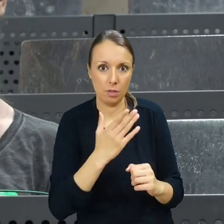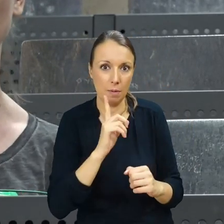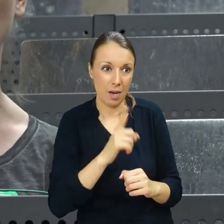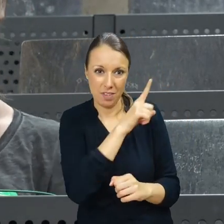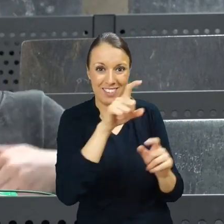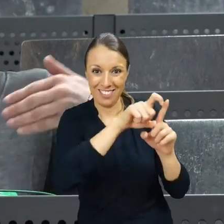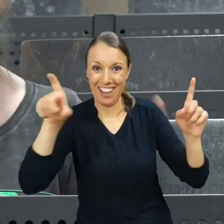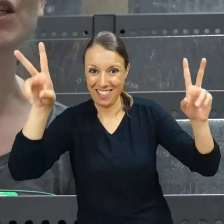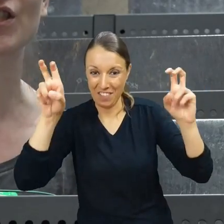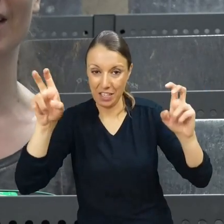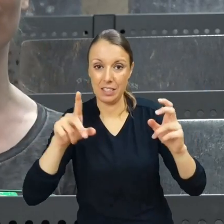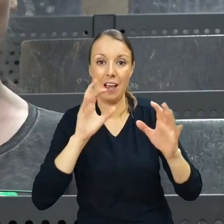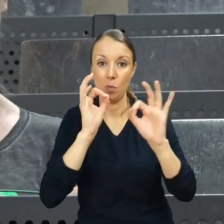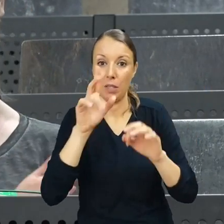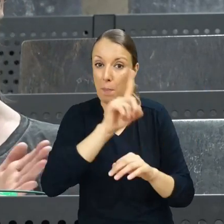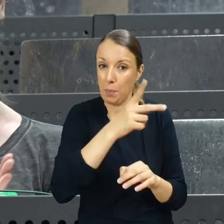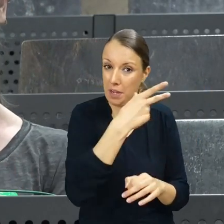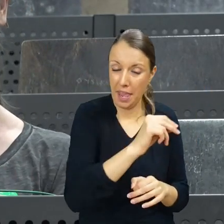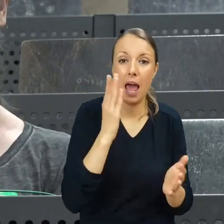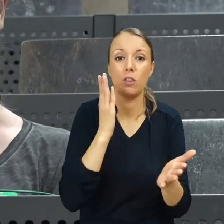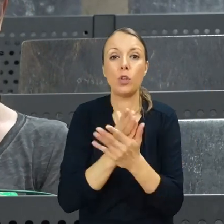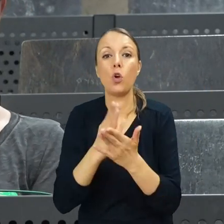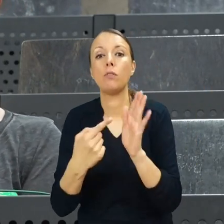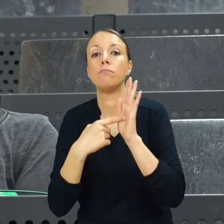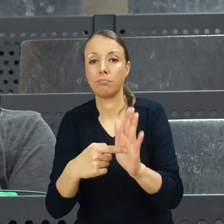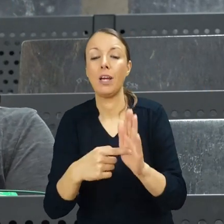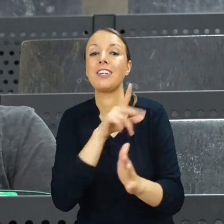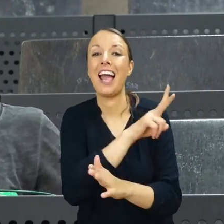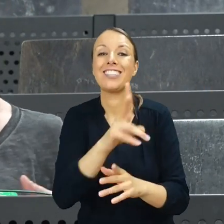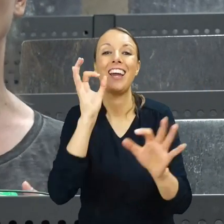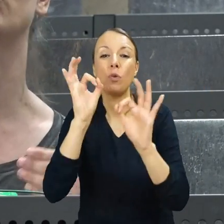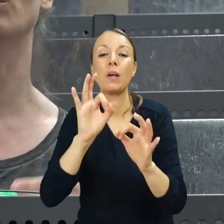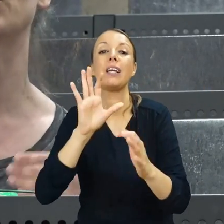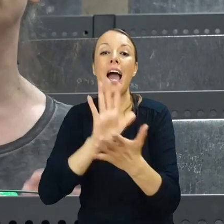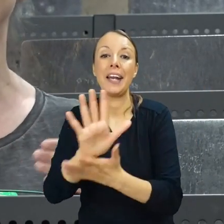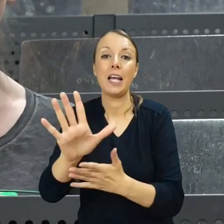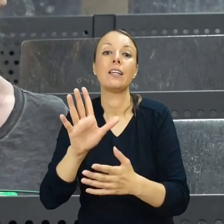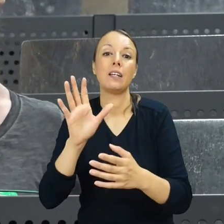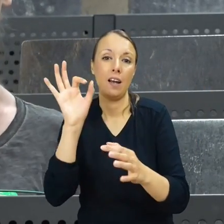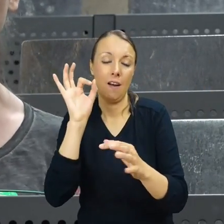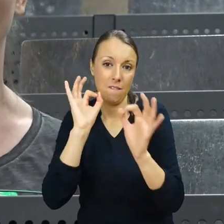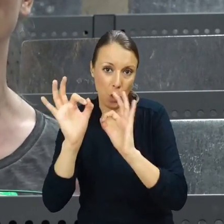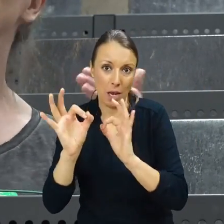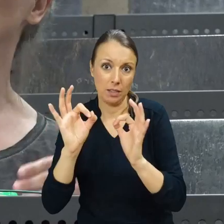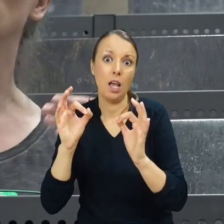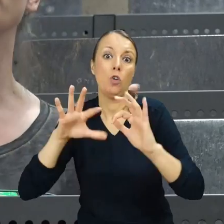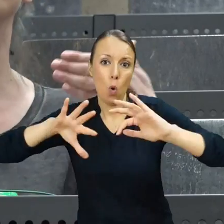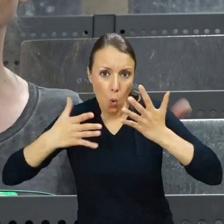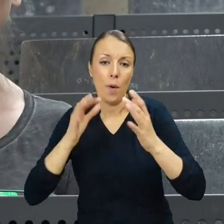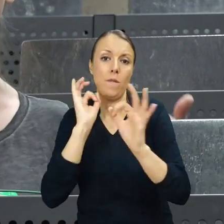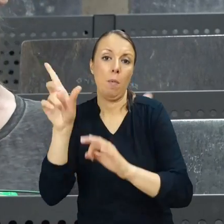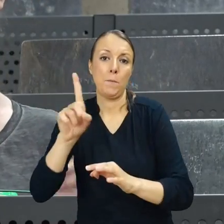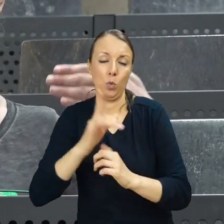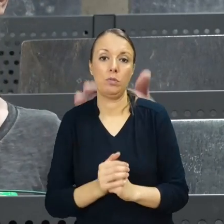tylko że to jest wyznaczenie. Każda informacja o sprawach publicznych jest sprawą publiczną. Czyli w tłumaczeniu na normalne, to co